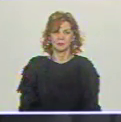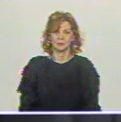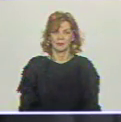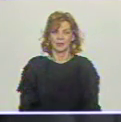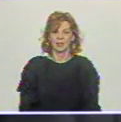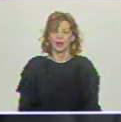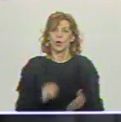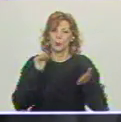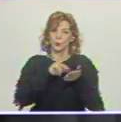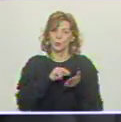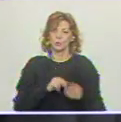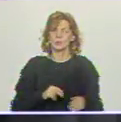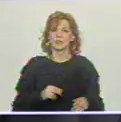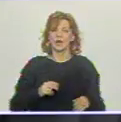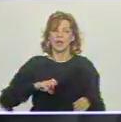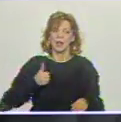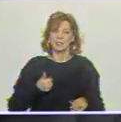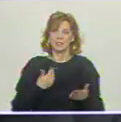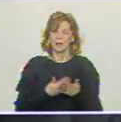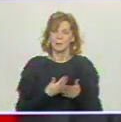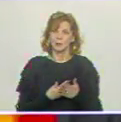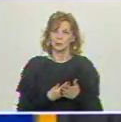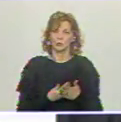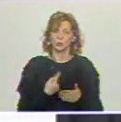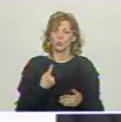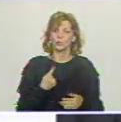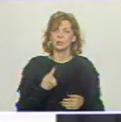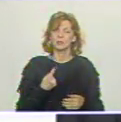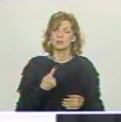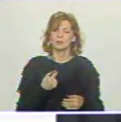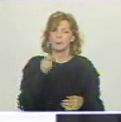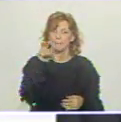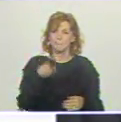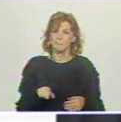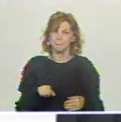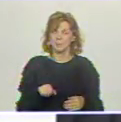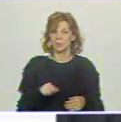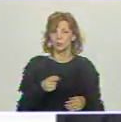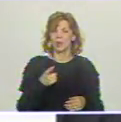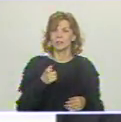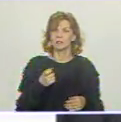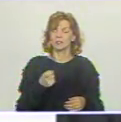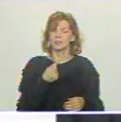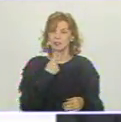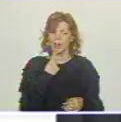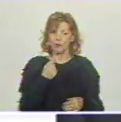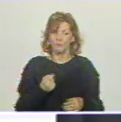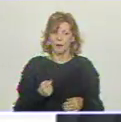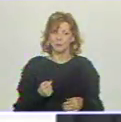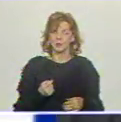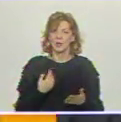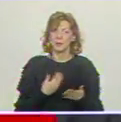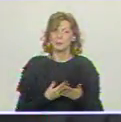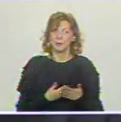Propunerea este în favoarea unui craiovean devotat istoriei și mai ales imaginii Craiovei în